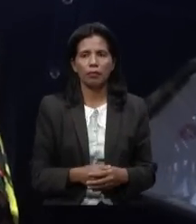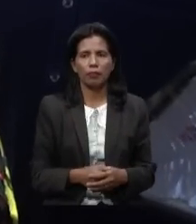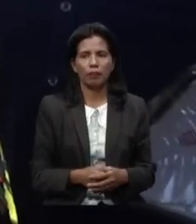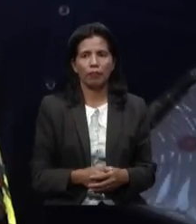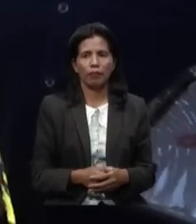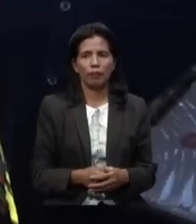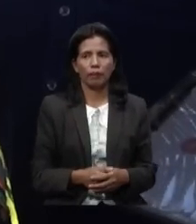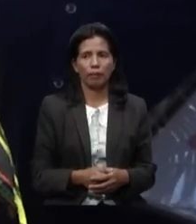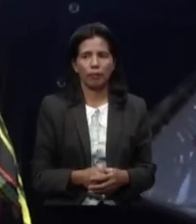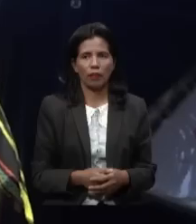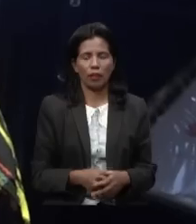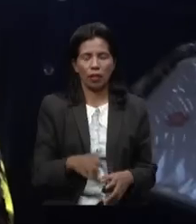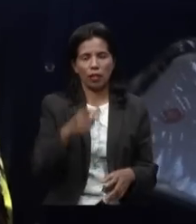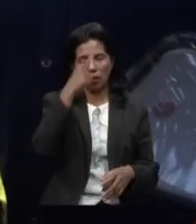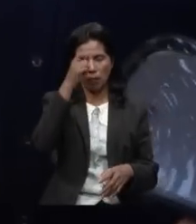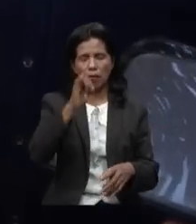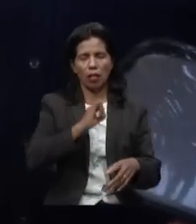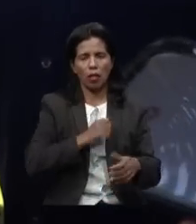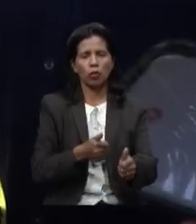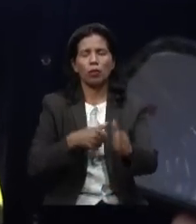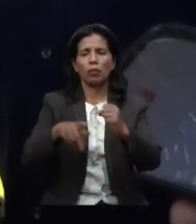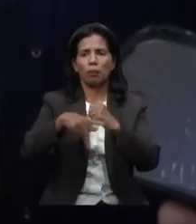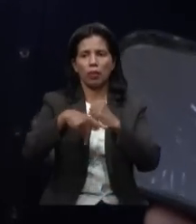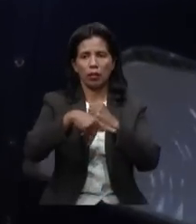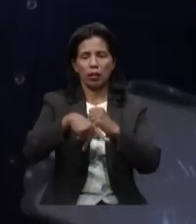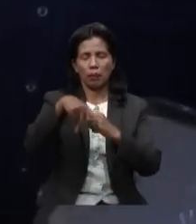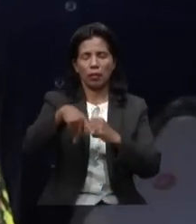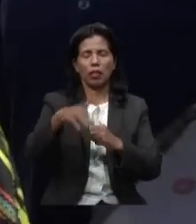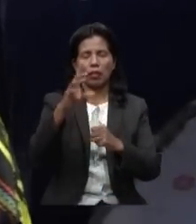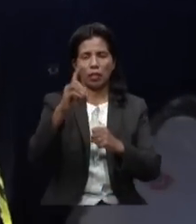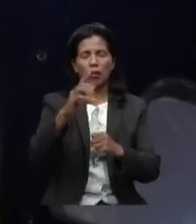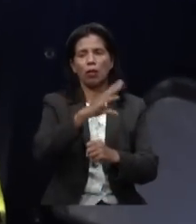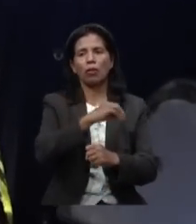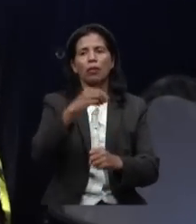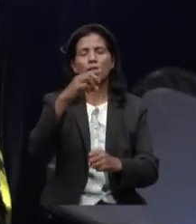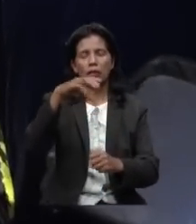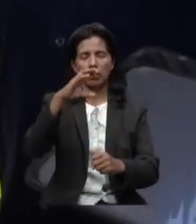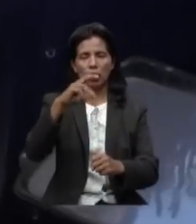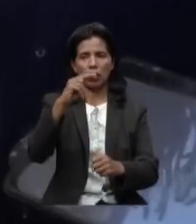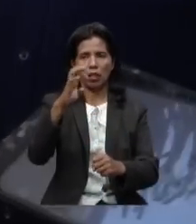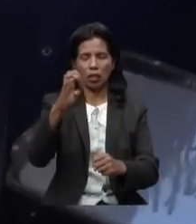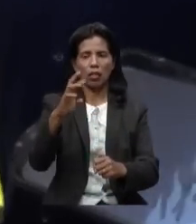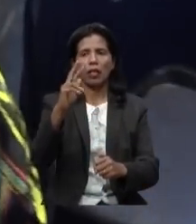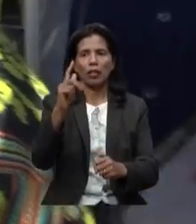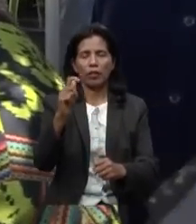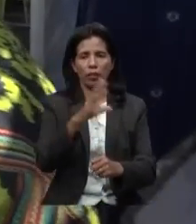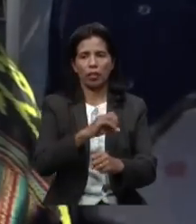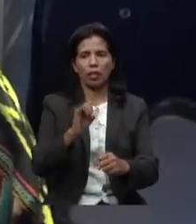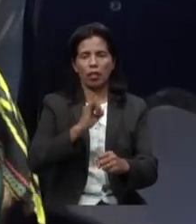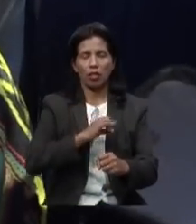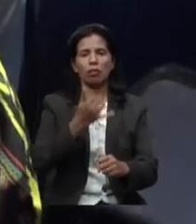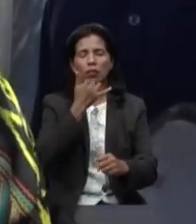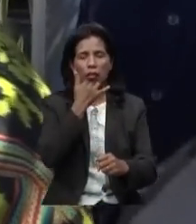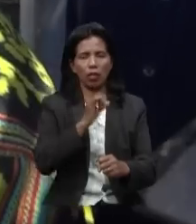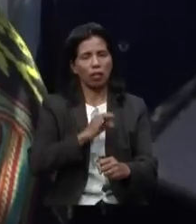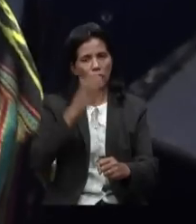ka tamba hau partida reja partido PD hose ni eritebe sirne ruani ema hau labok ne maka usala kari ka ulah